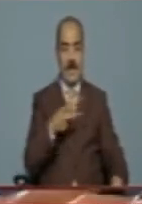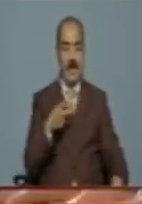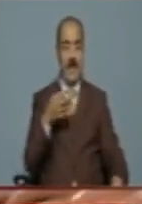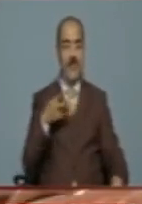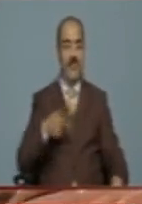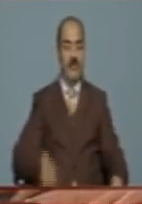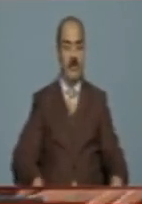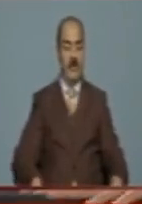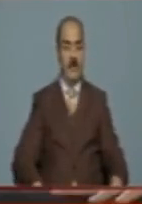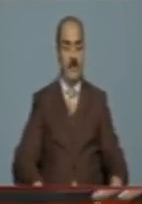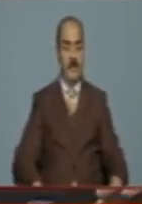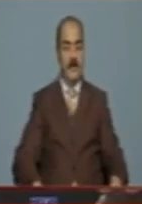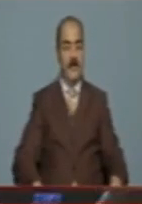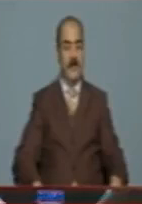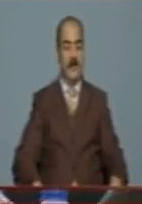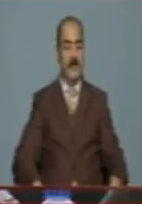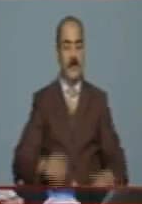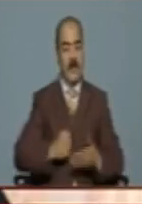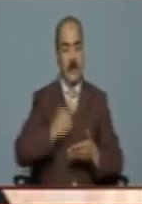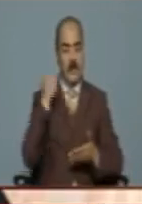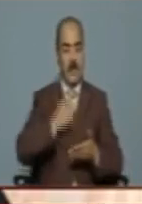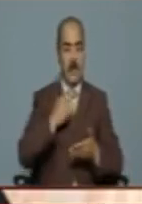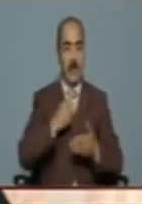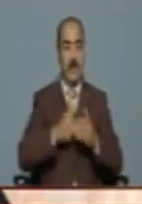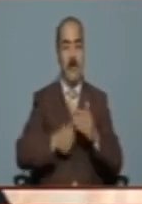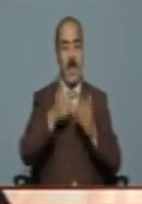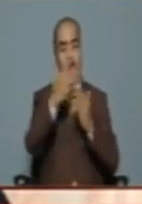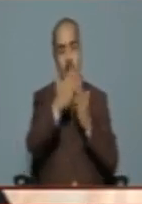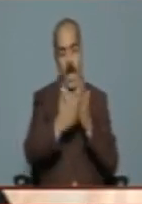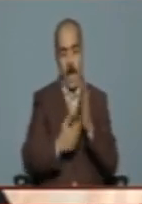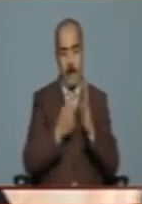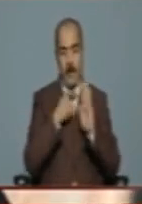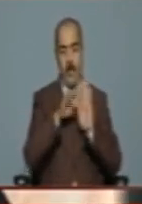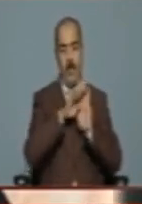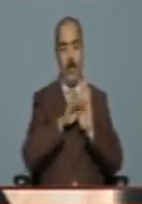2023 باعتماد النتيجة النهائية للانتخابات الرئاسية،